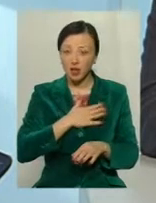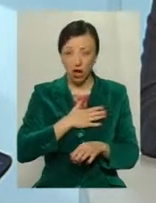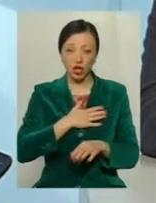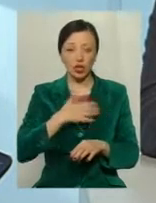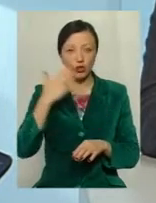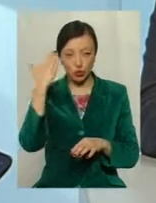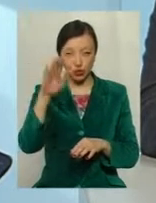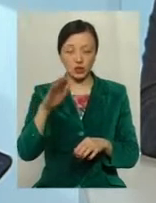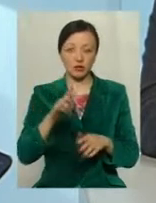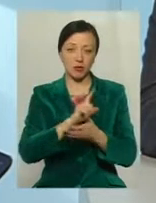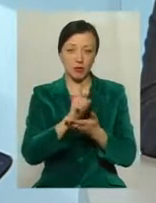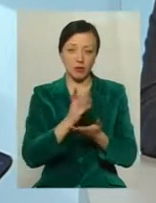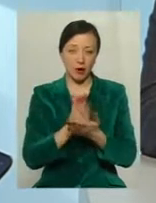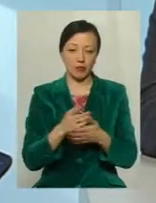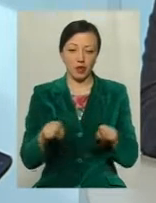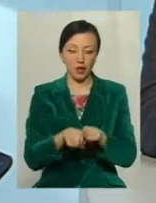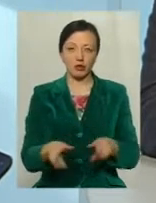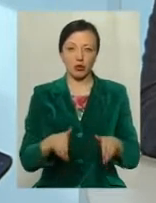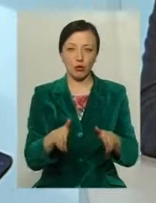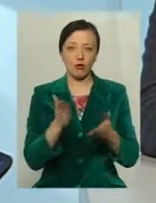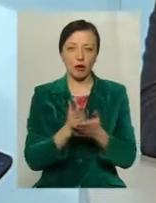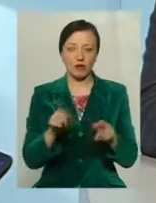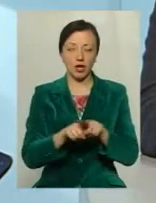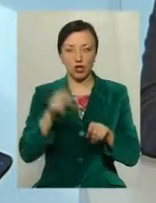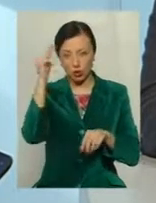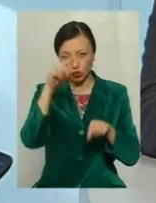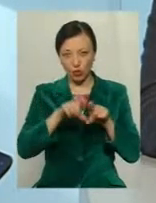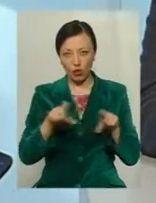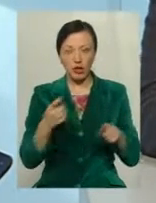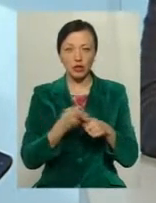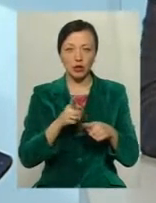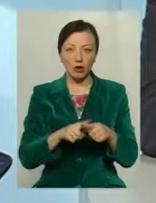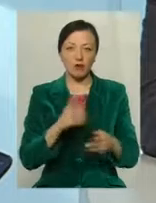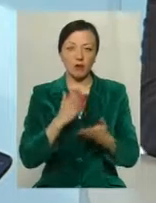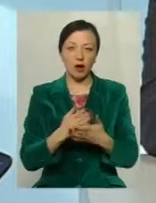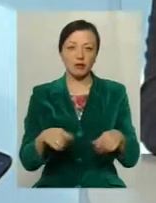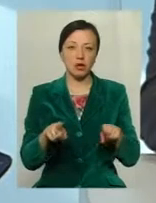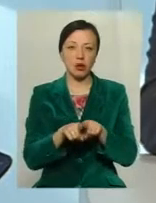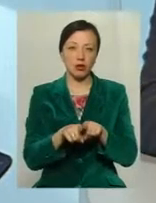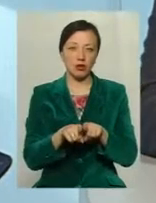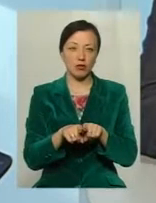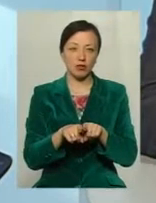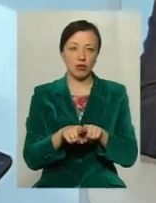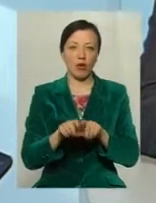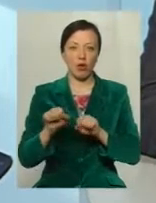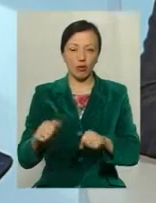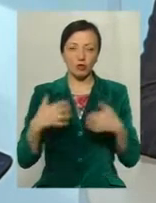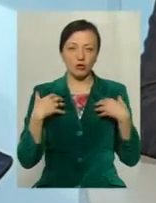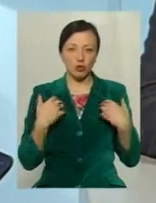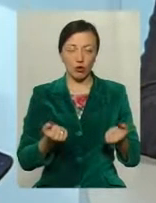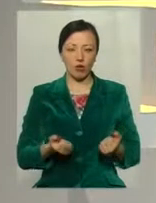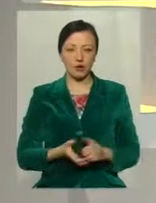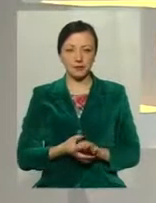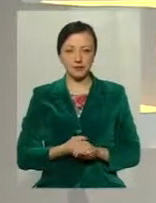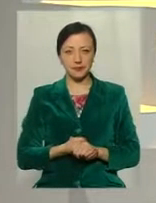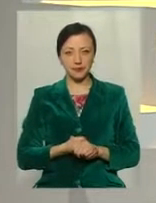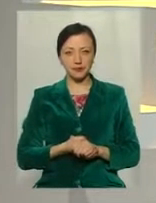за користуваність коштів. В нашій державі подвійна невідповідальність. Абсолютно ігнорування. Ну, це